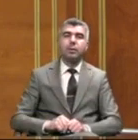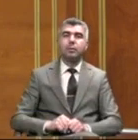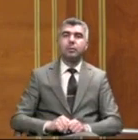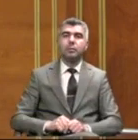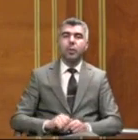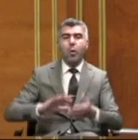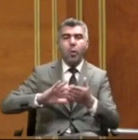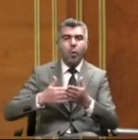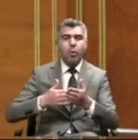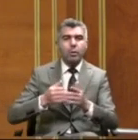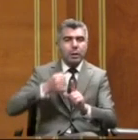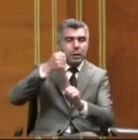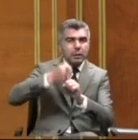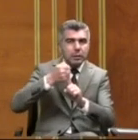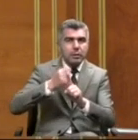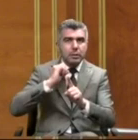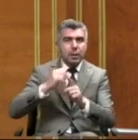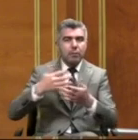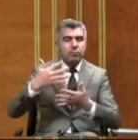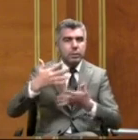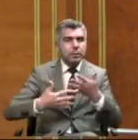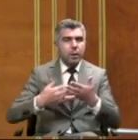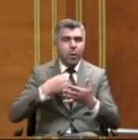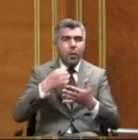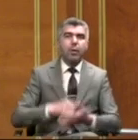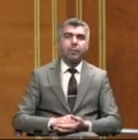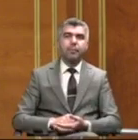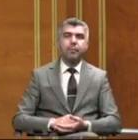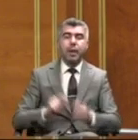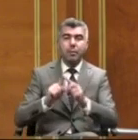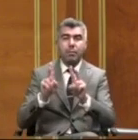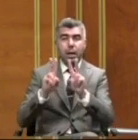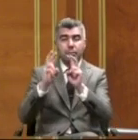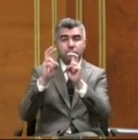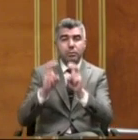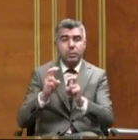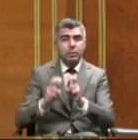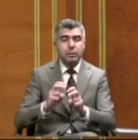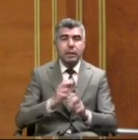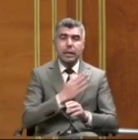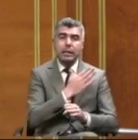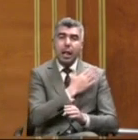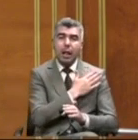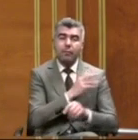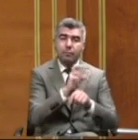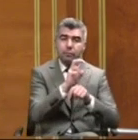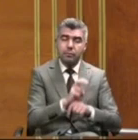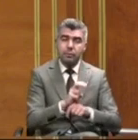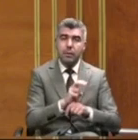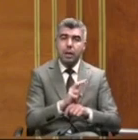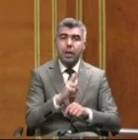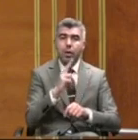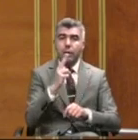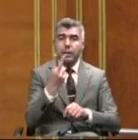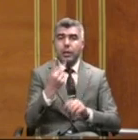لكل هذه المجهودات التي ذكرت فقد تم تقليص حجم المديونيه من 72,2